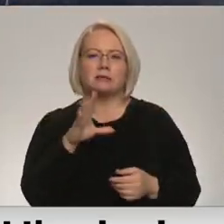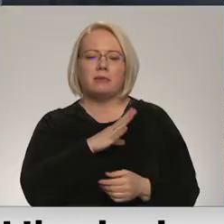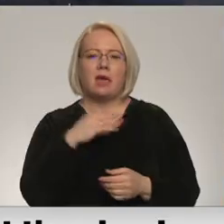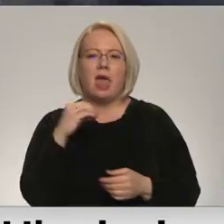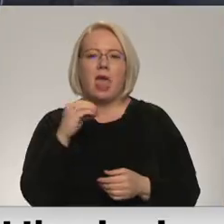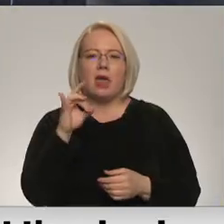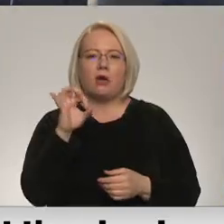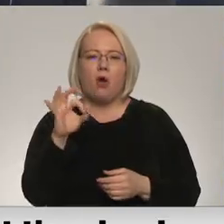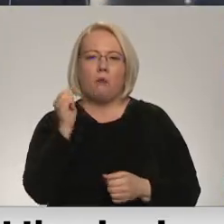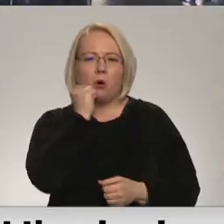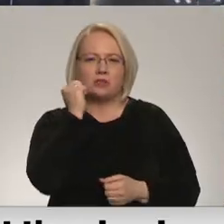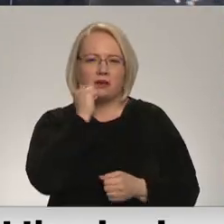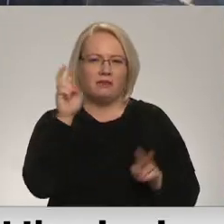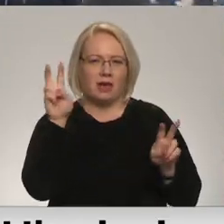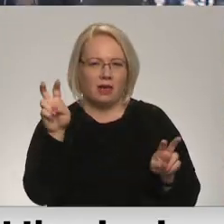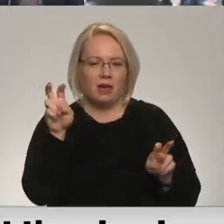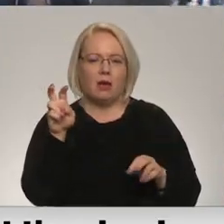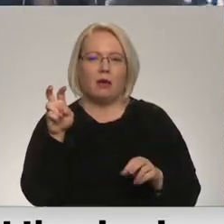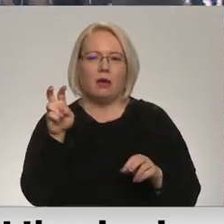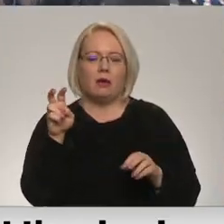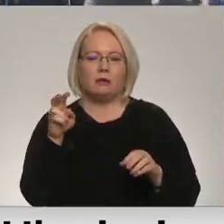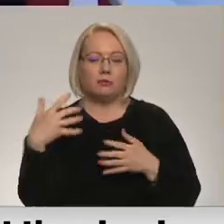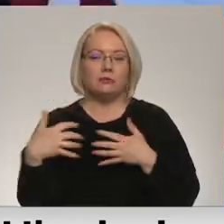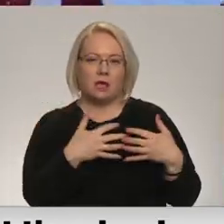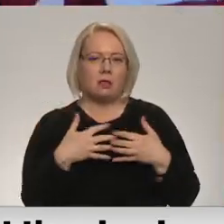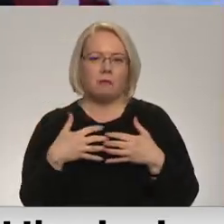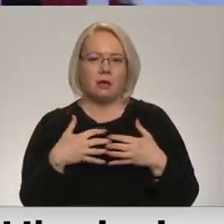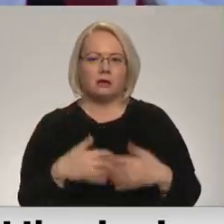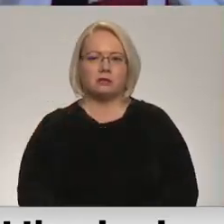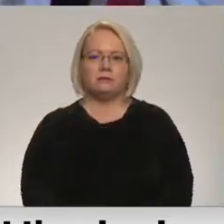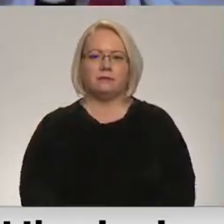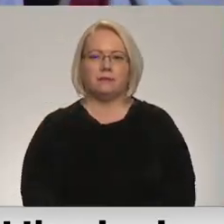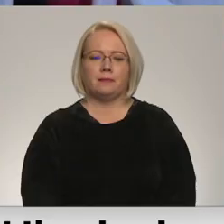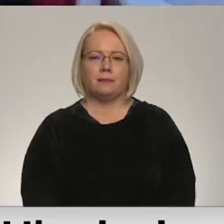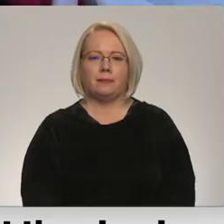Ja? Un neko cīnamies. Ļoti